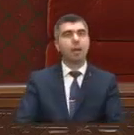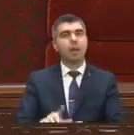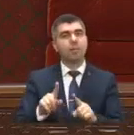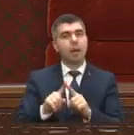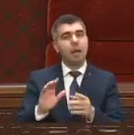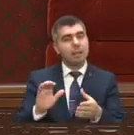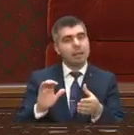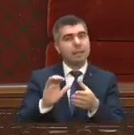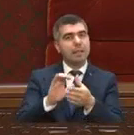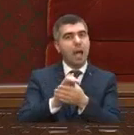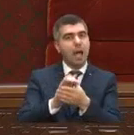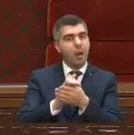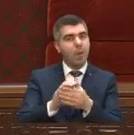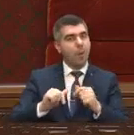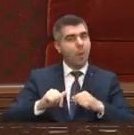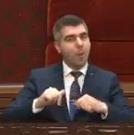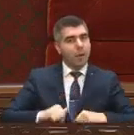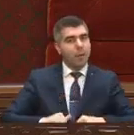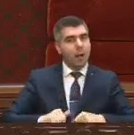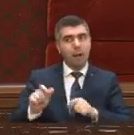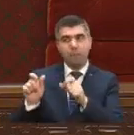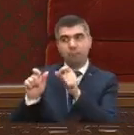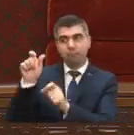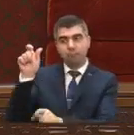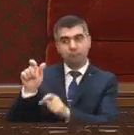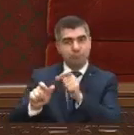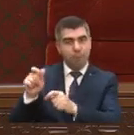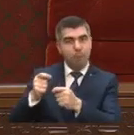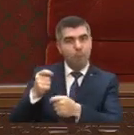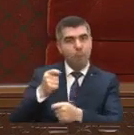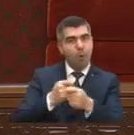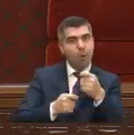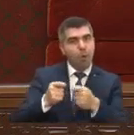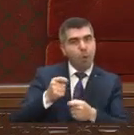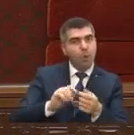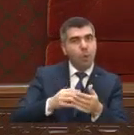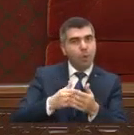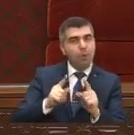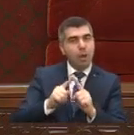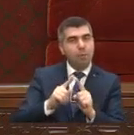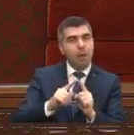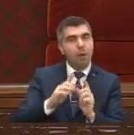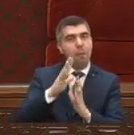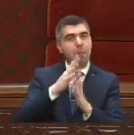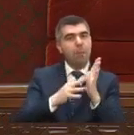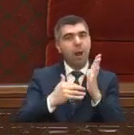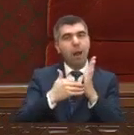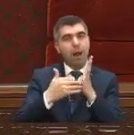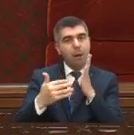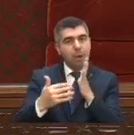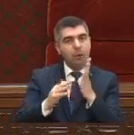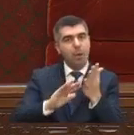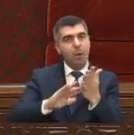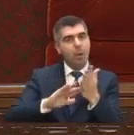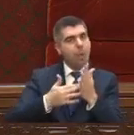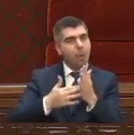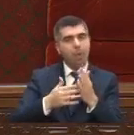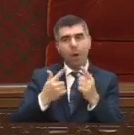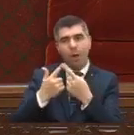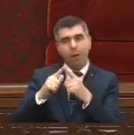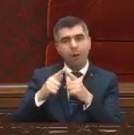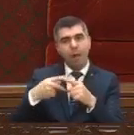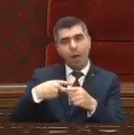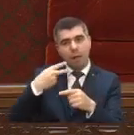اليوم بين الوزاره وبين المهنيين راهو جد ايجابي. عقد البرنامج عطيناه للمهنيين هو اللي تشمل كل النقاط تقريبا اللي